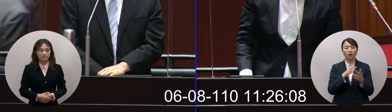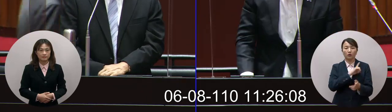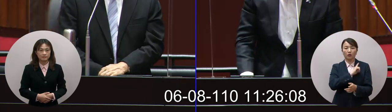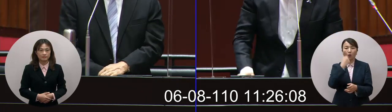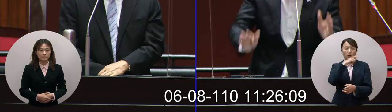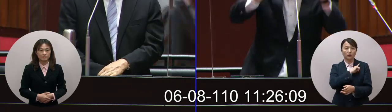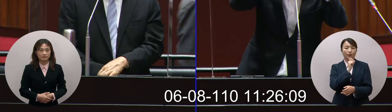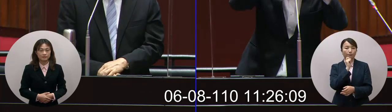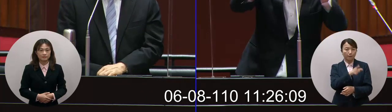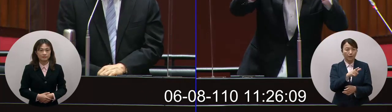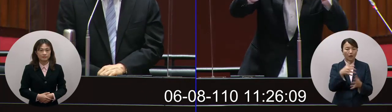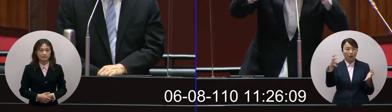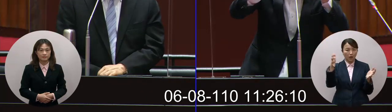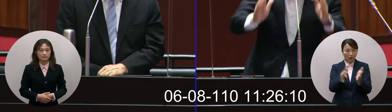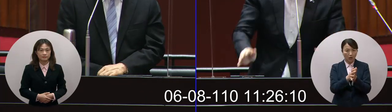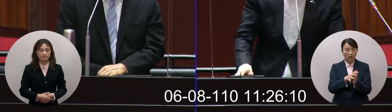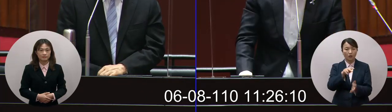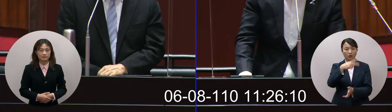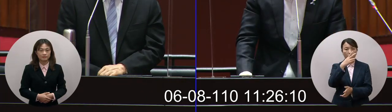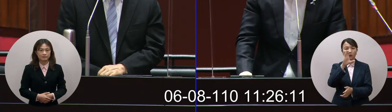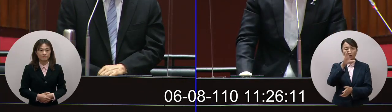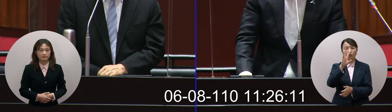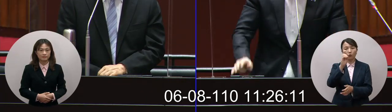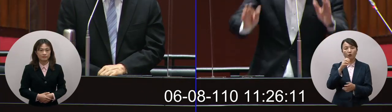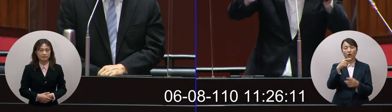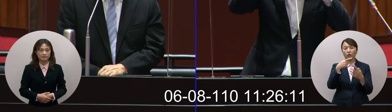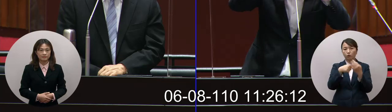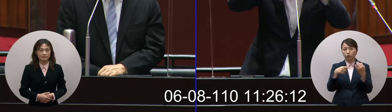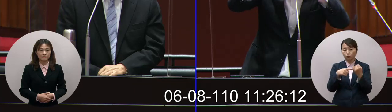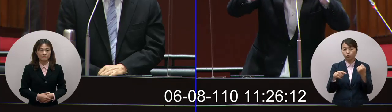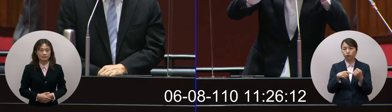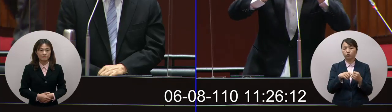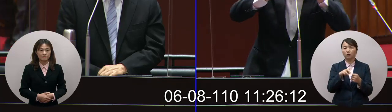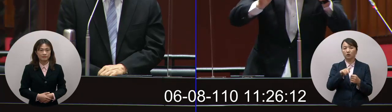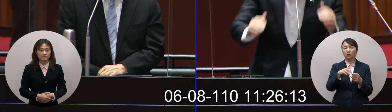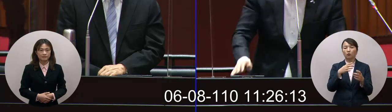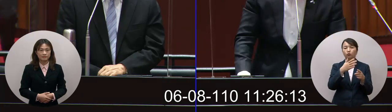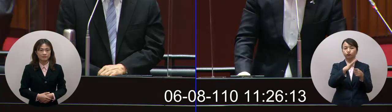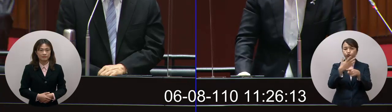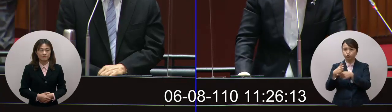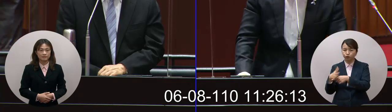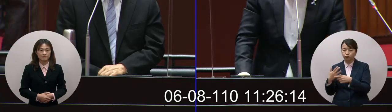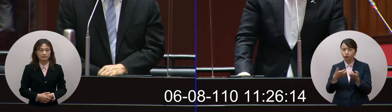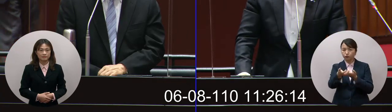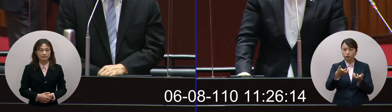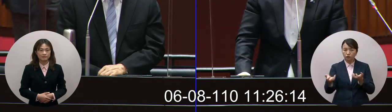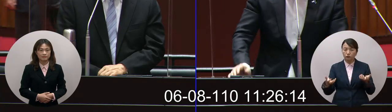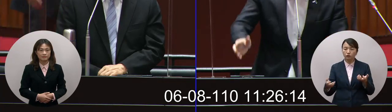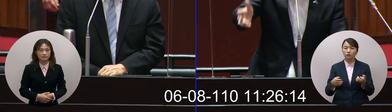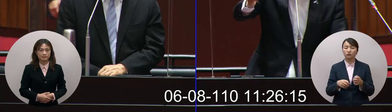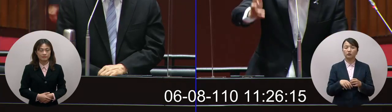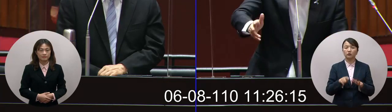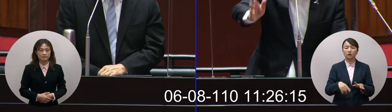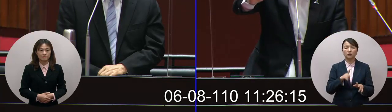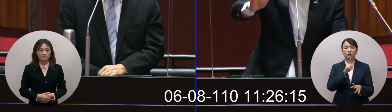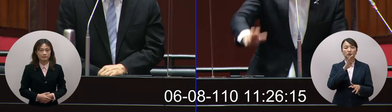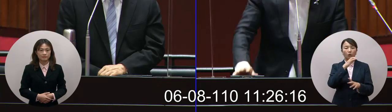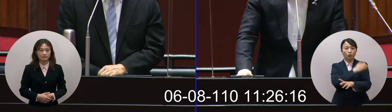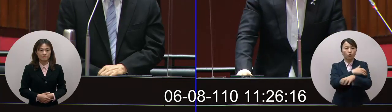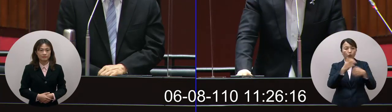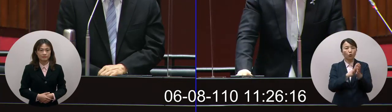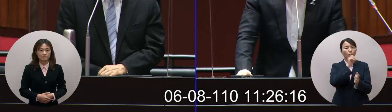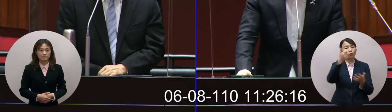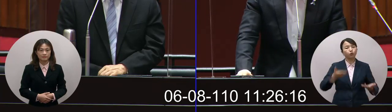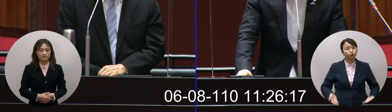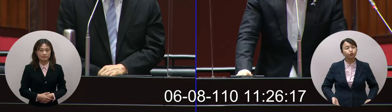91，加加起来29万剂的这个吼疫苗，而且在分配吼。部长，你等歇困啦，我问